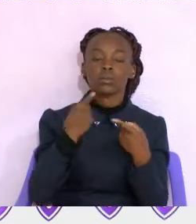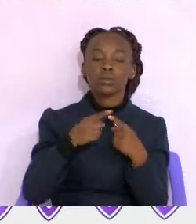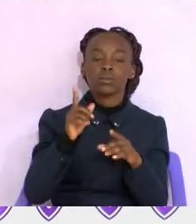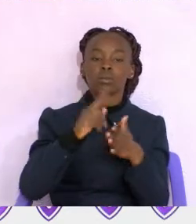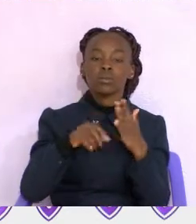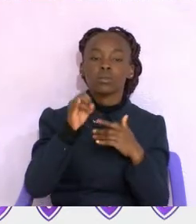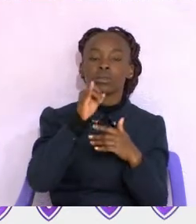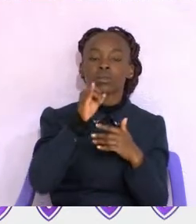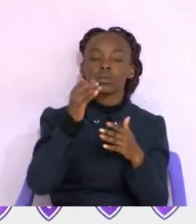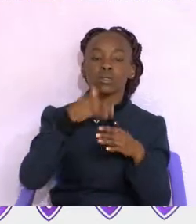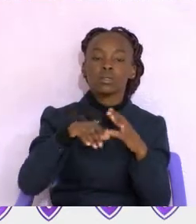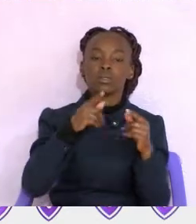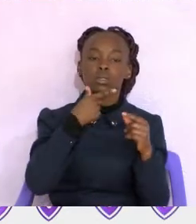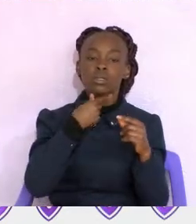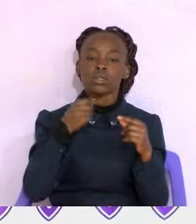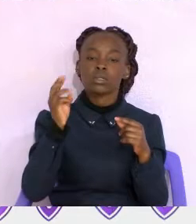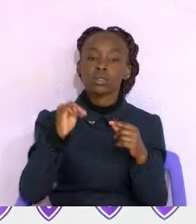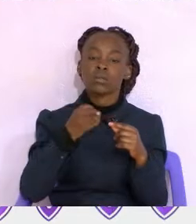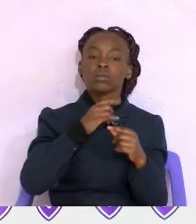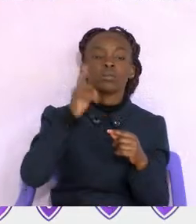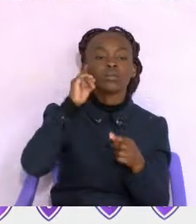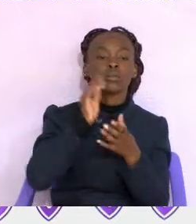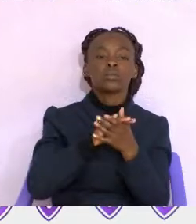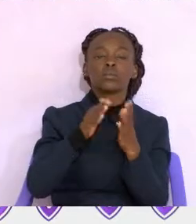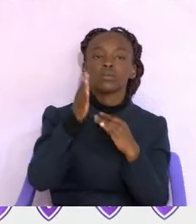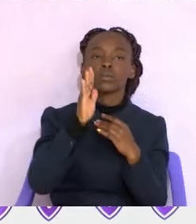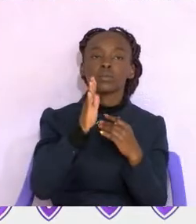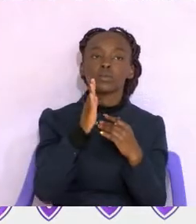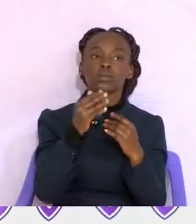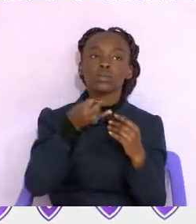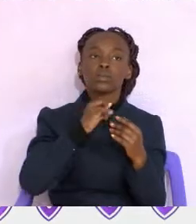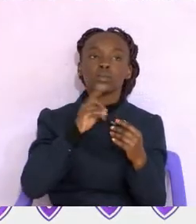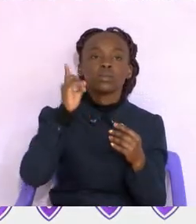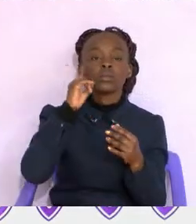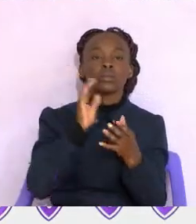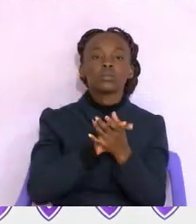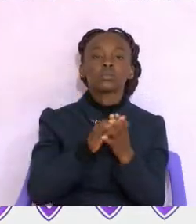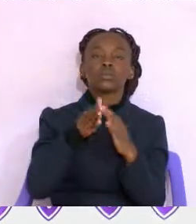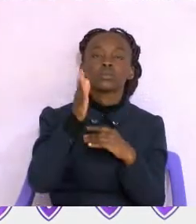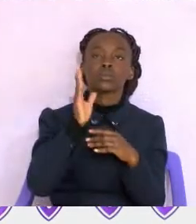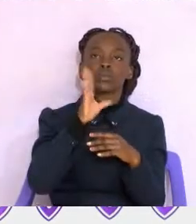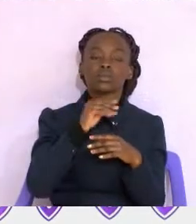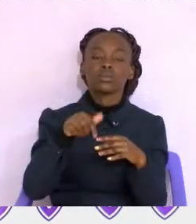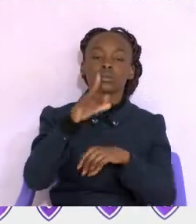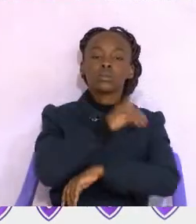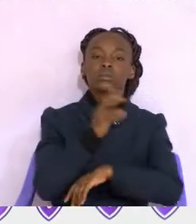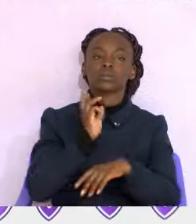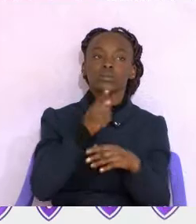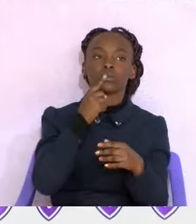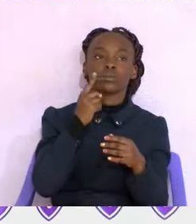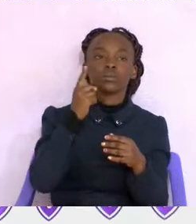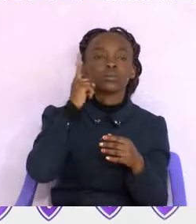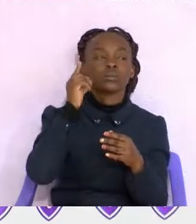yake. Alisema nimeamini. I believe God. I believe God. Na kwa hiyo leo nataka nikaweze kuamini Mungu na